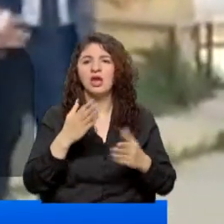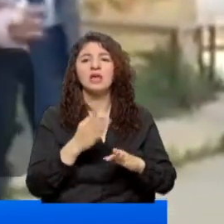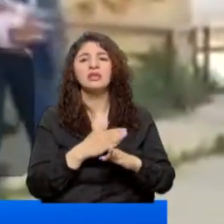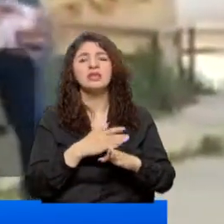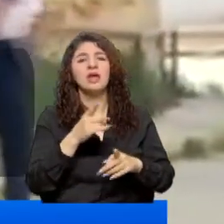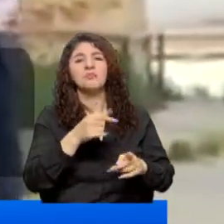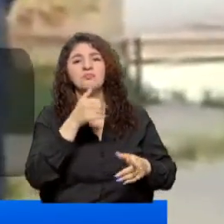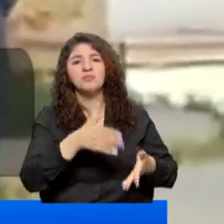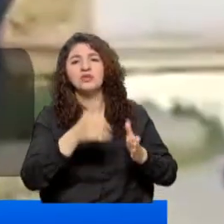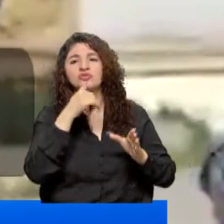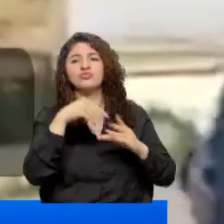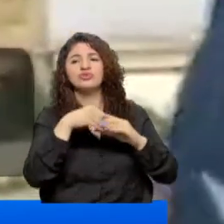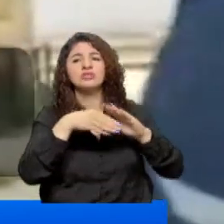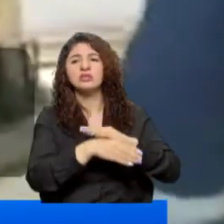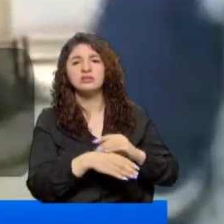ya